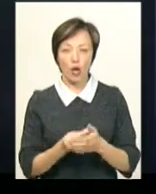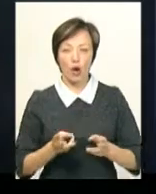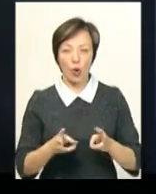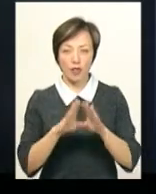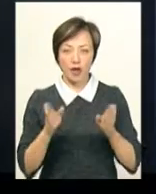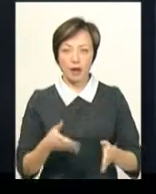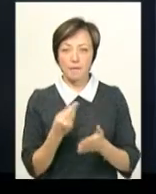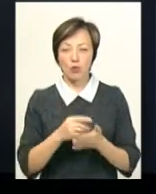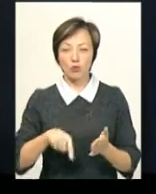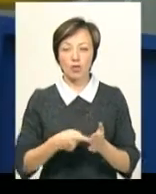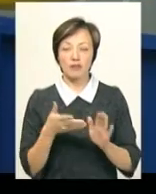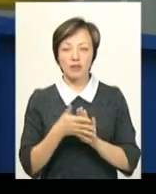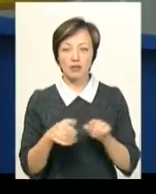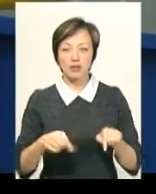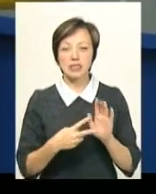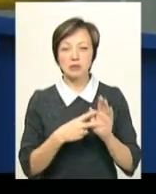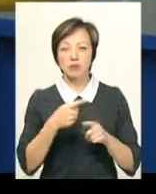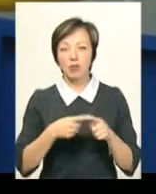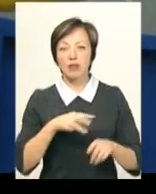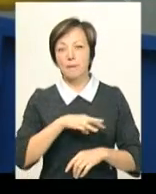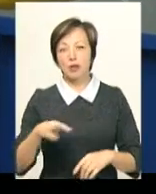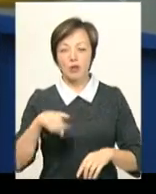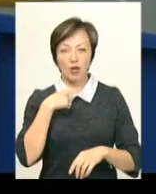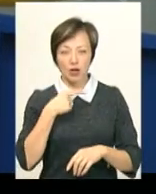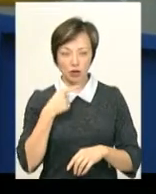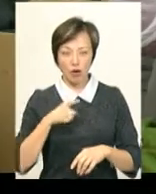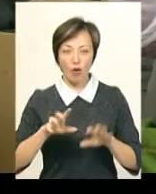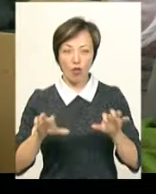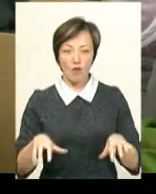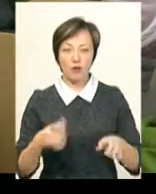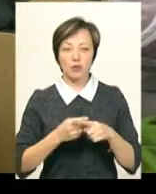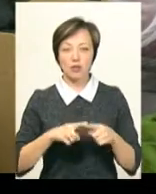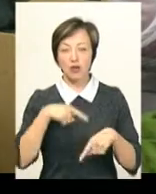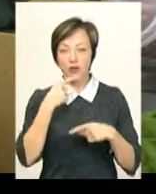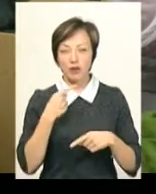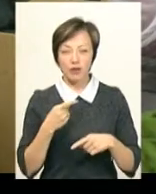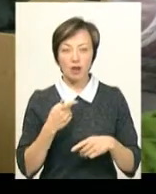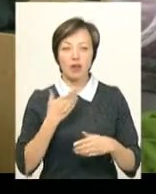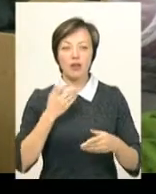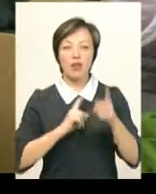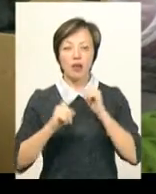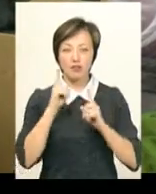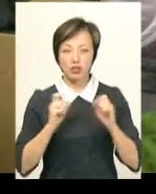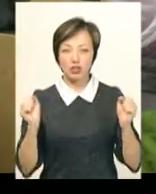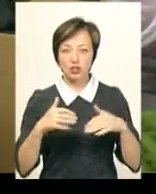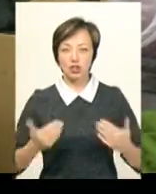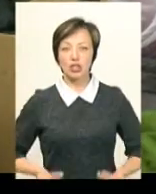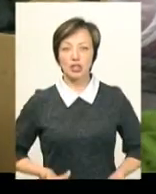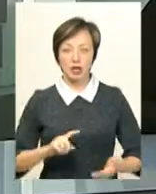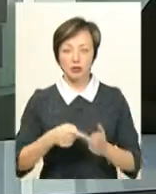це з міського бюджету витратили цього року 7,5 мільйонів, каже Михайло Полудюк. Про це він говорив сьогодні навічі з жителями Шепетівки.